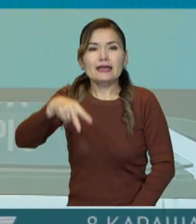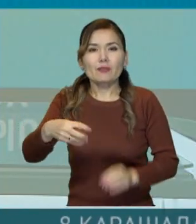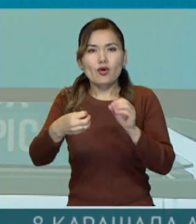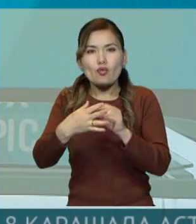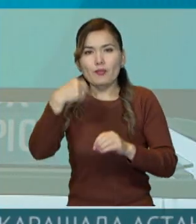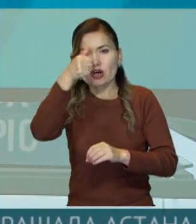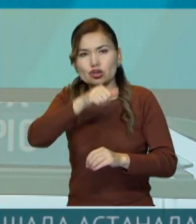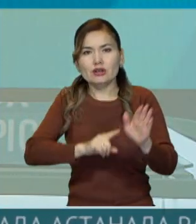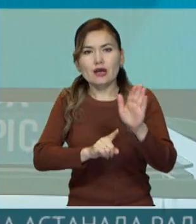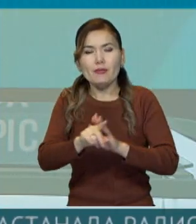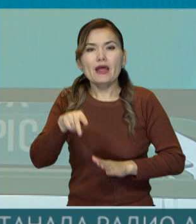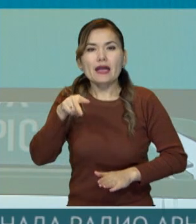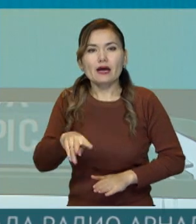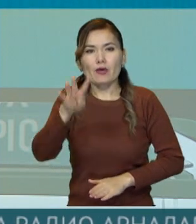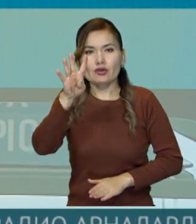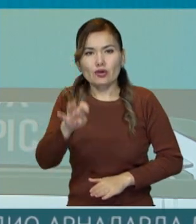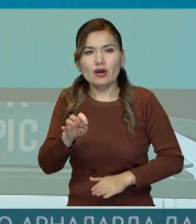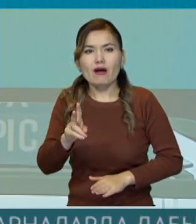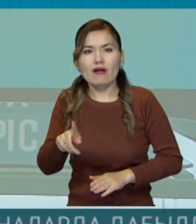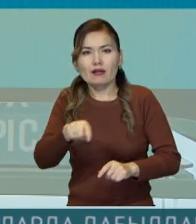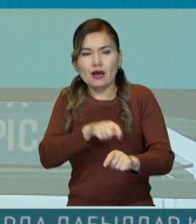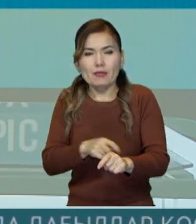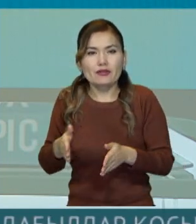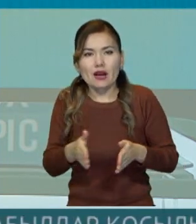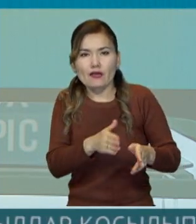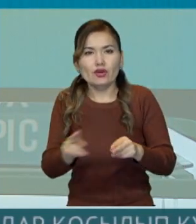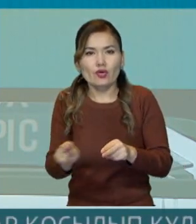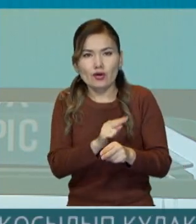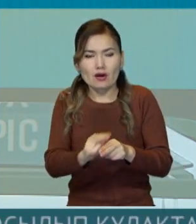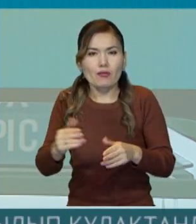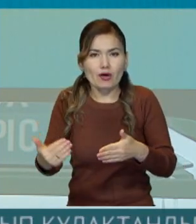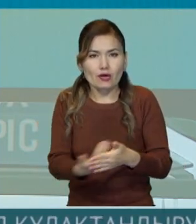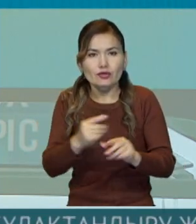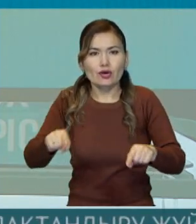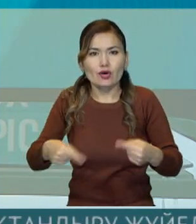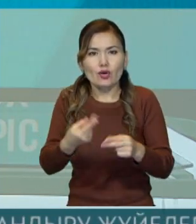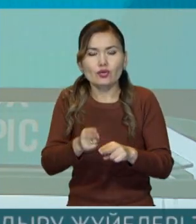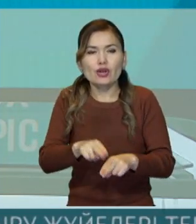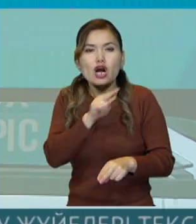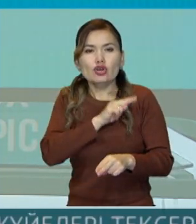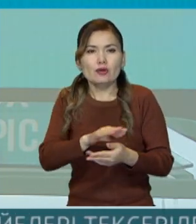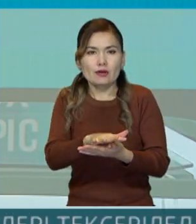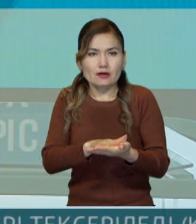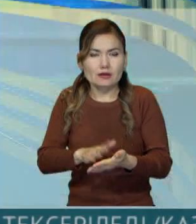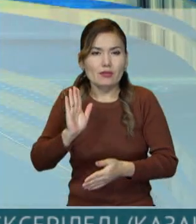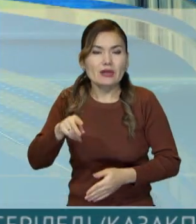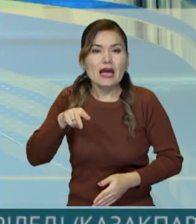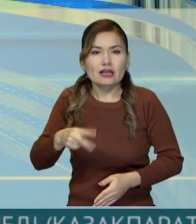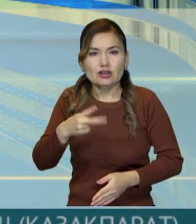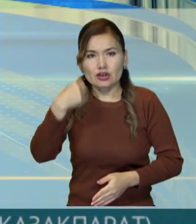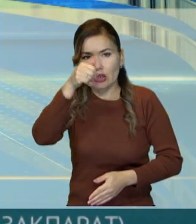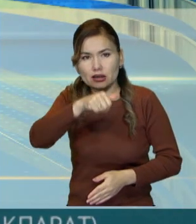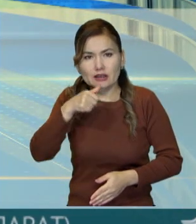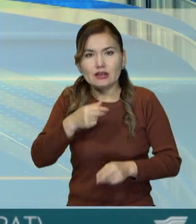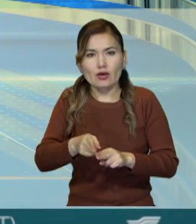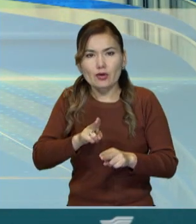2015 жылдан бастап 2400 шақырым автомобиль жолы салынды және қайта жөнделді. Бұл жұмыстар жалғасуда және